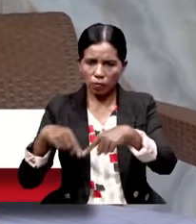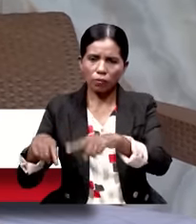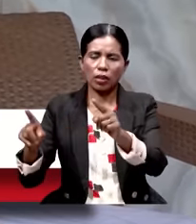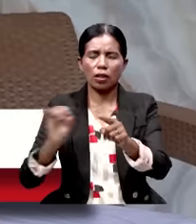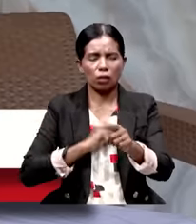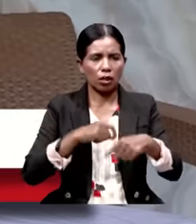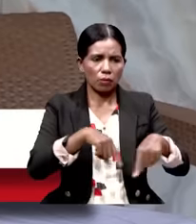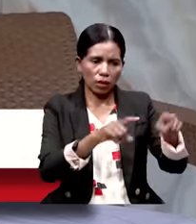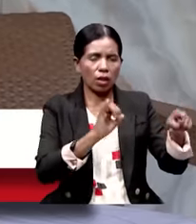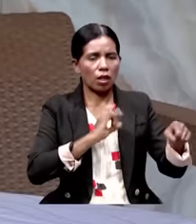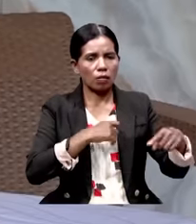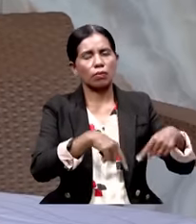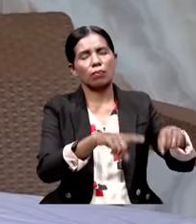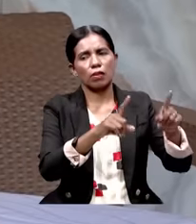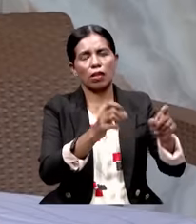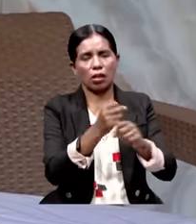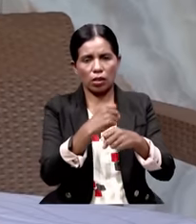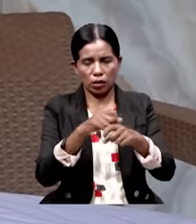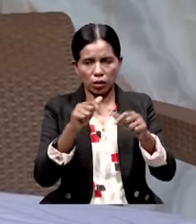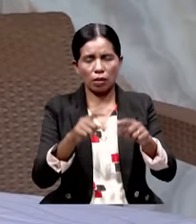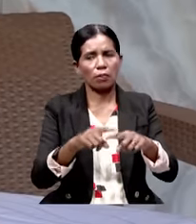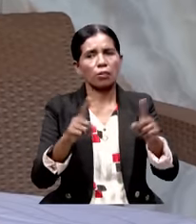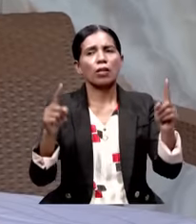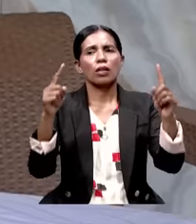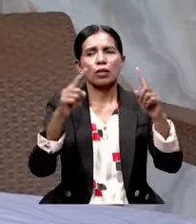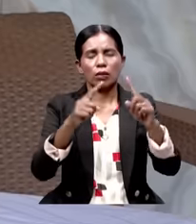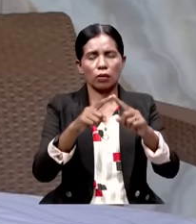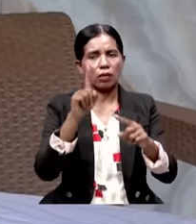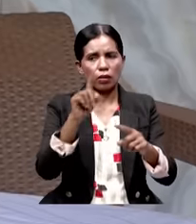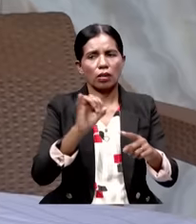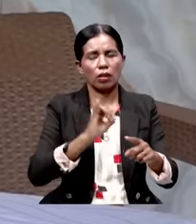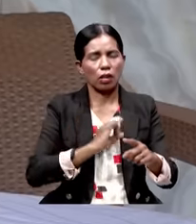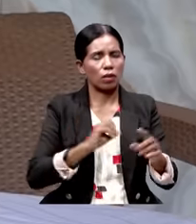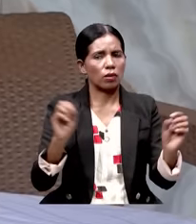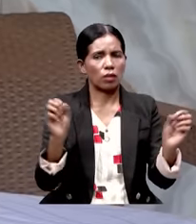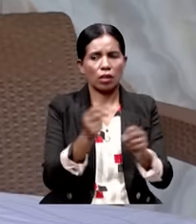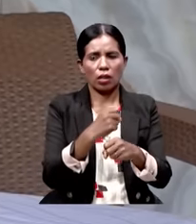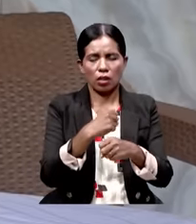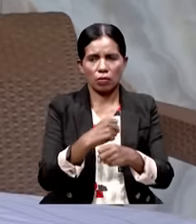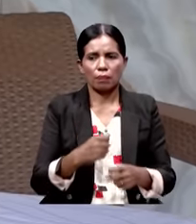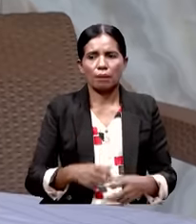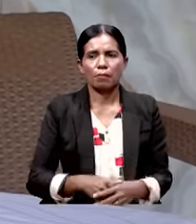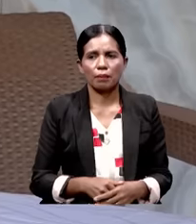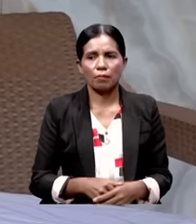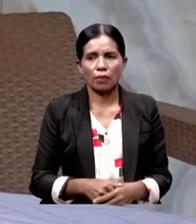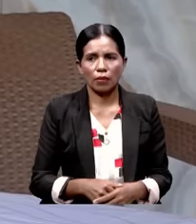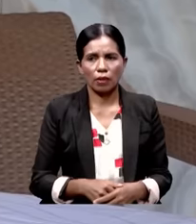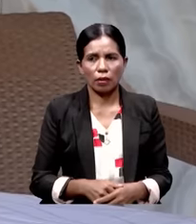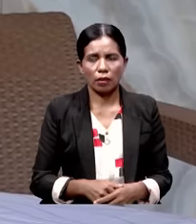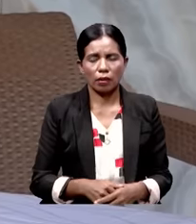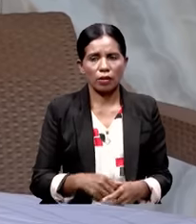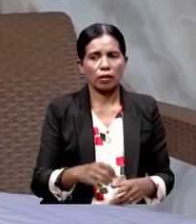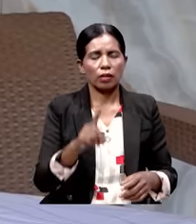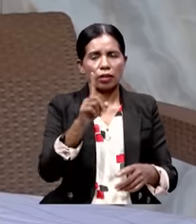bakaruk. Haruka hau halu ne hau ting kia. Mabe to pontu ide ke hau la hau. Ia ponto ira nebe ma